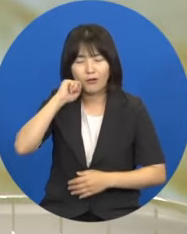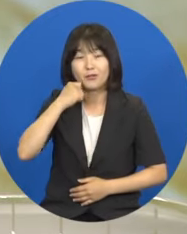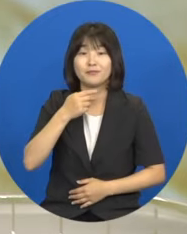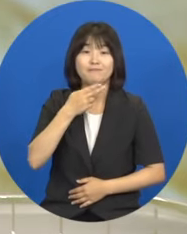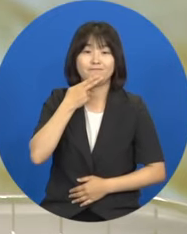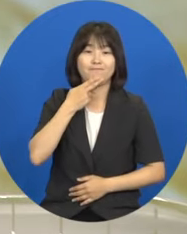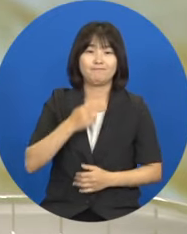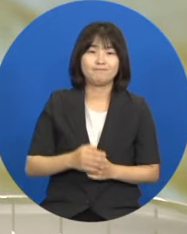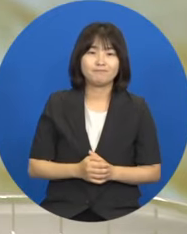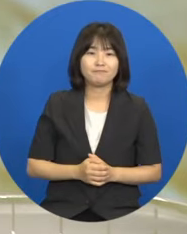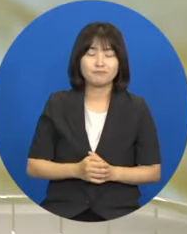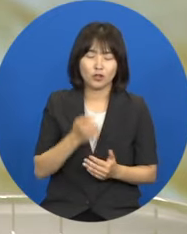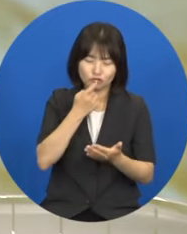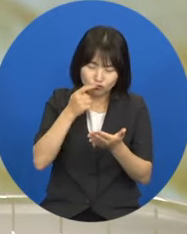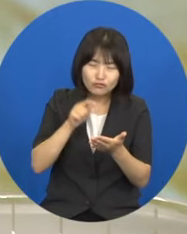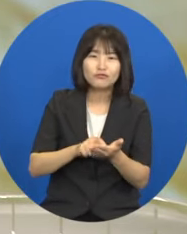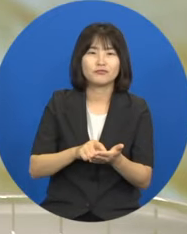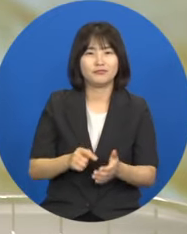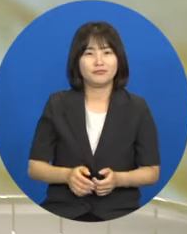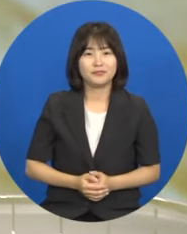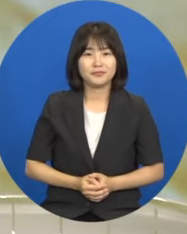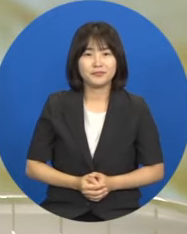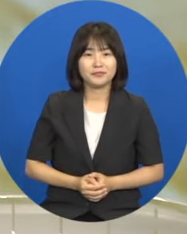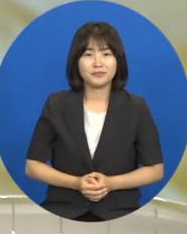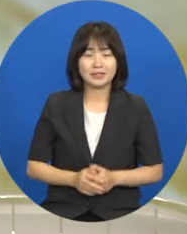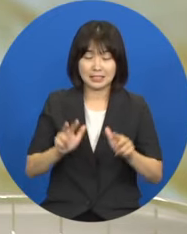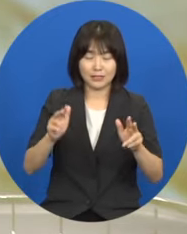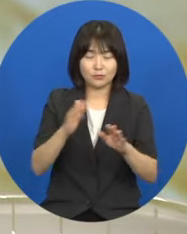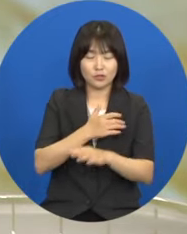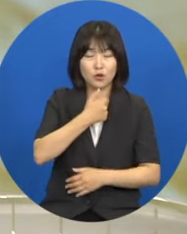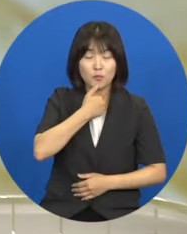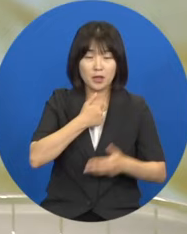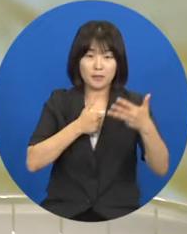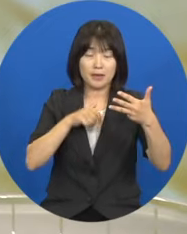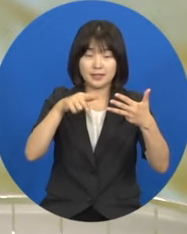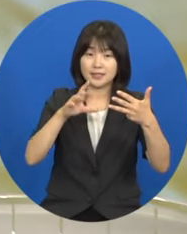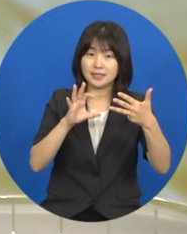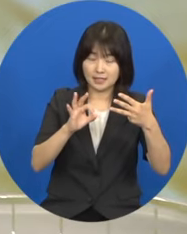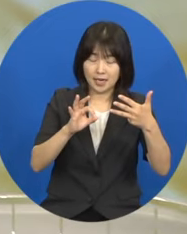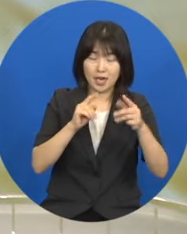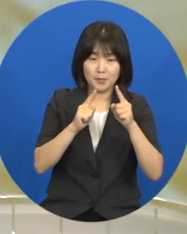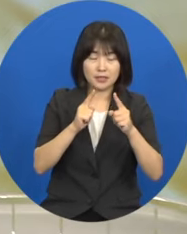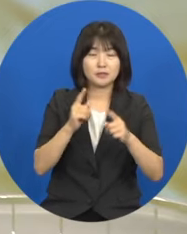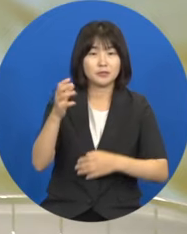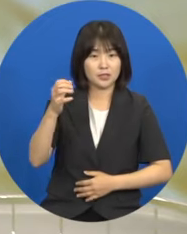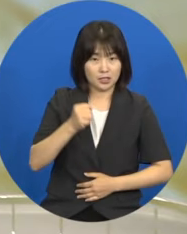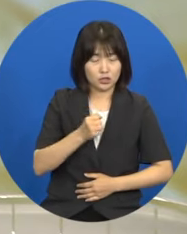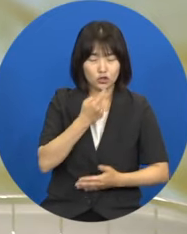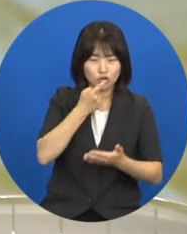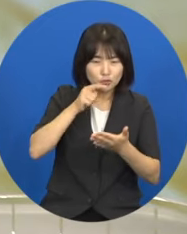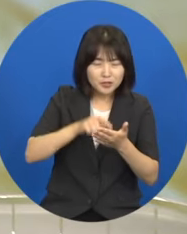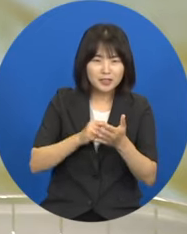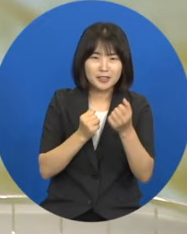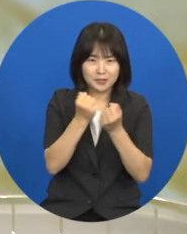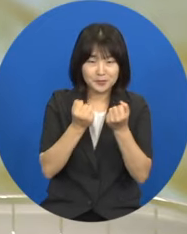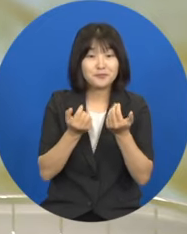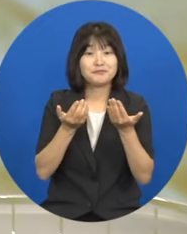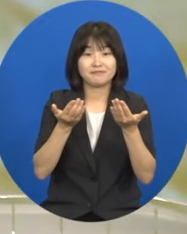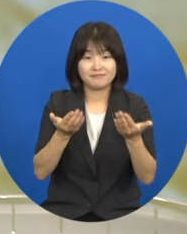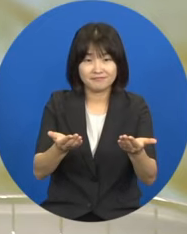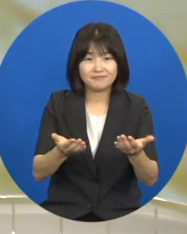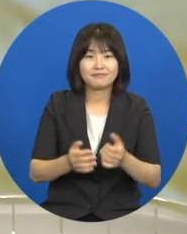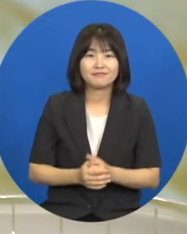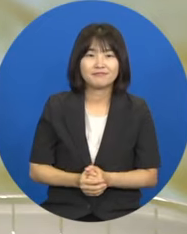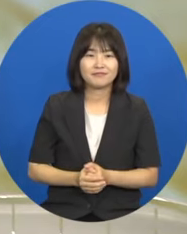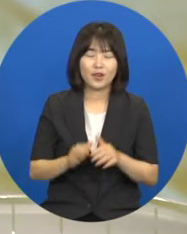않습니다. 아니 쉽습니다. 제가 지금부터 로마서 8장의 말씀을 중심으로 아주 쉽게 말씀드릴 건데